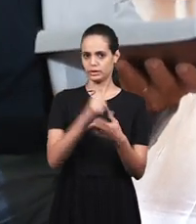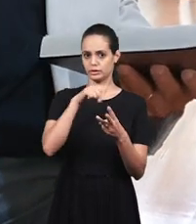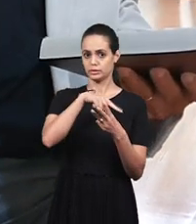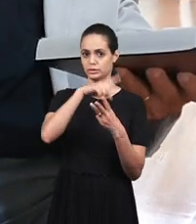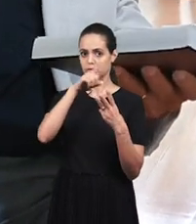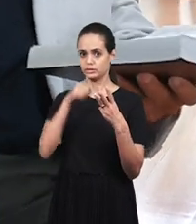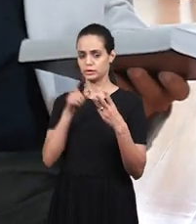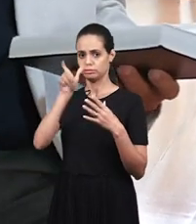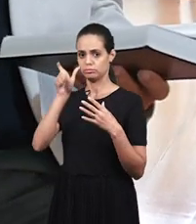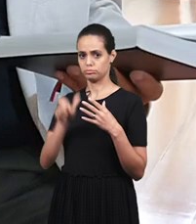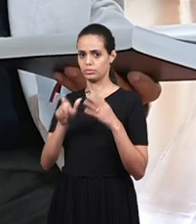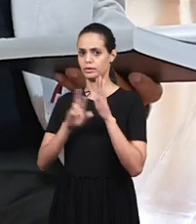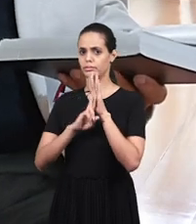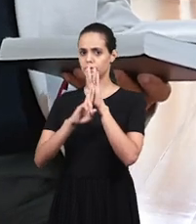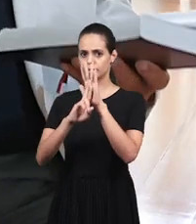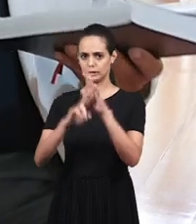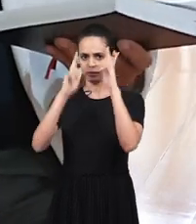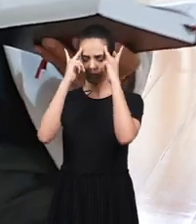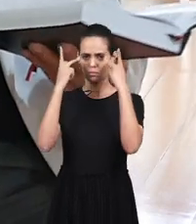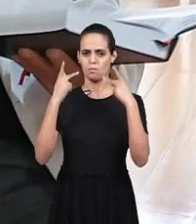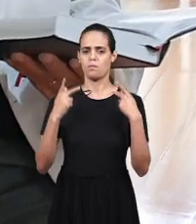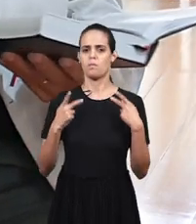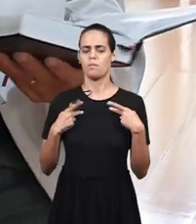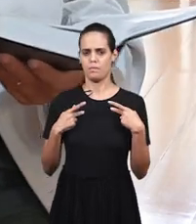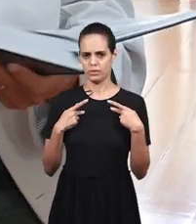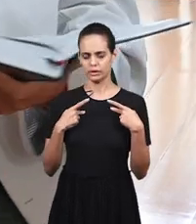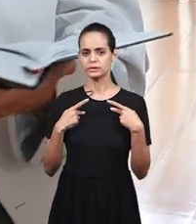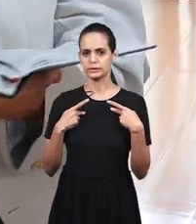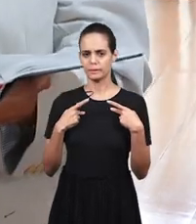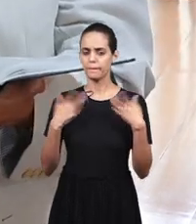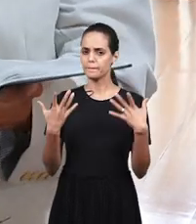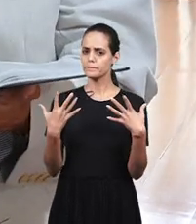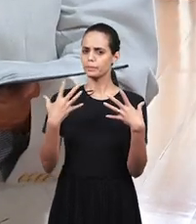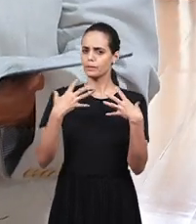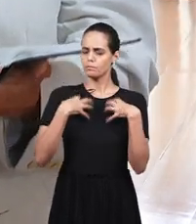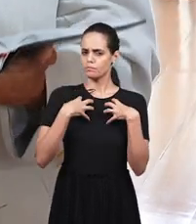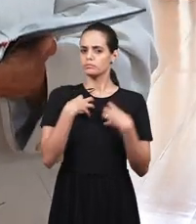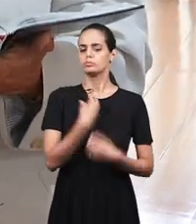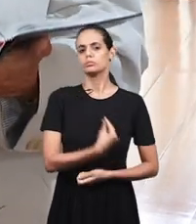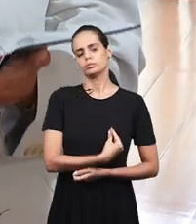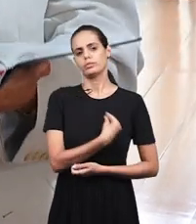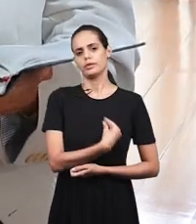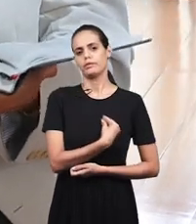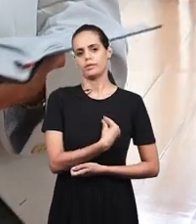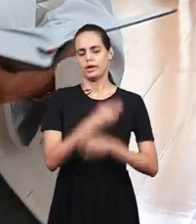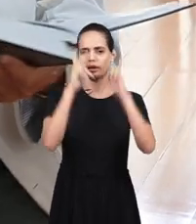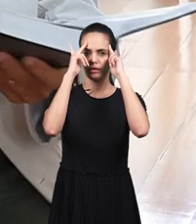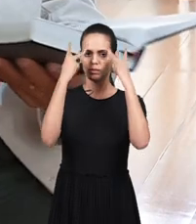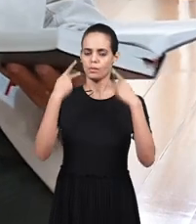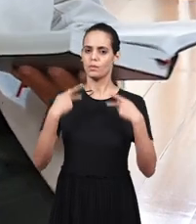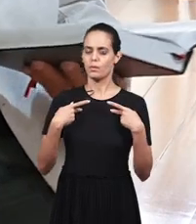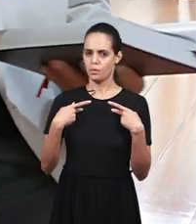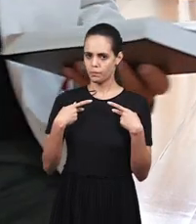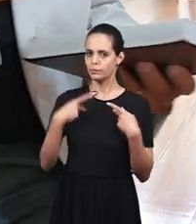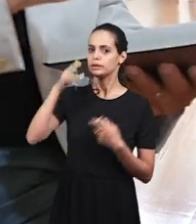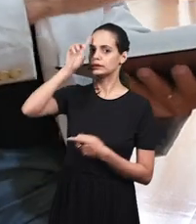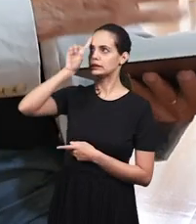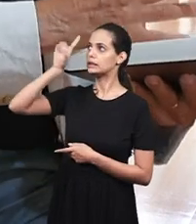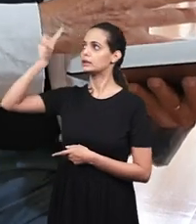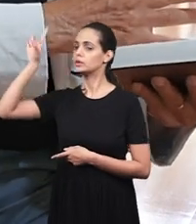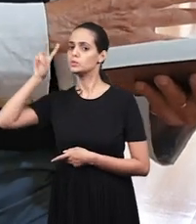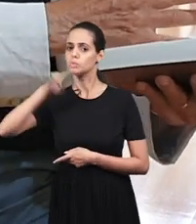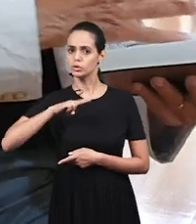которые указывают на человека, да? Прообразы людей, которые стали прообразами в том, что